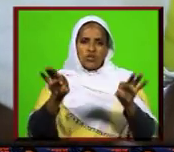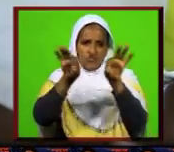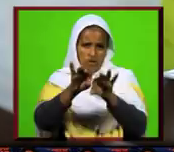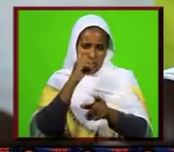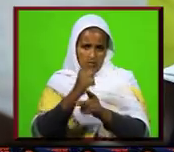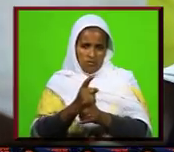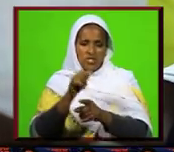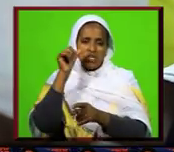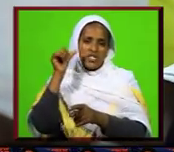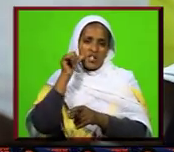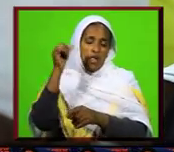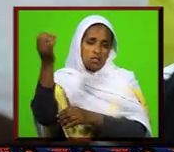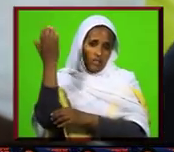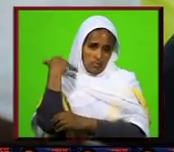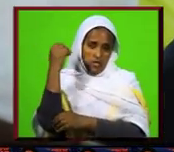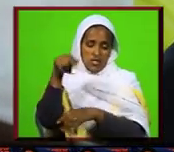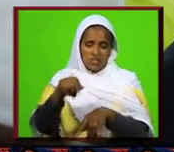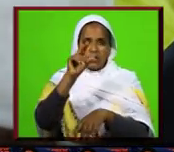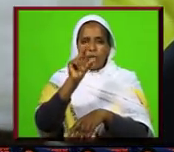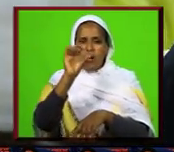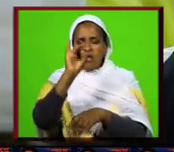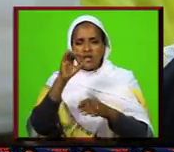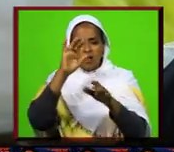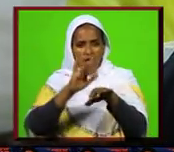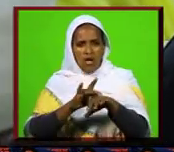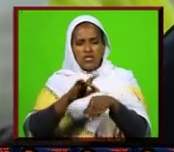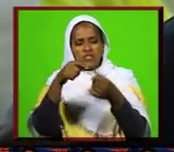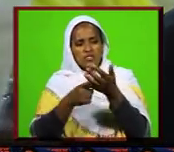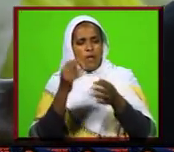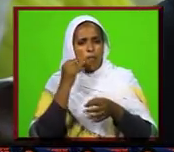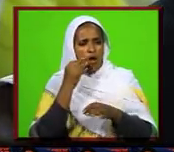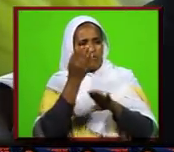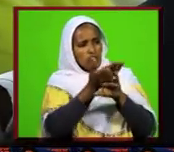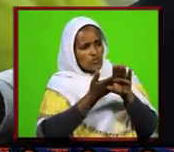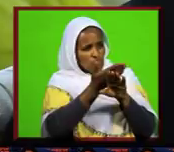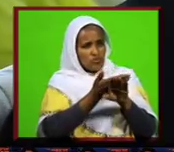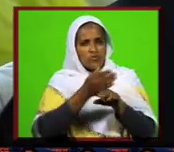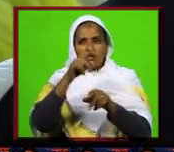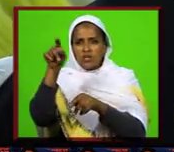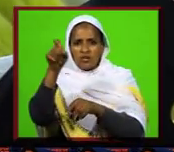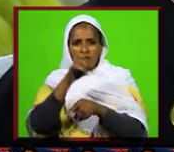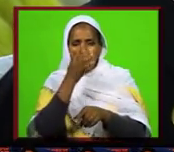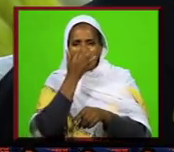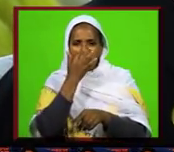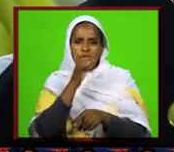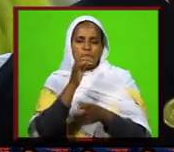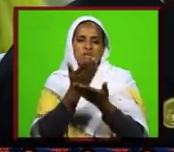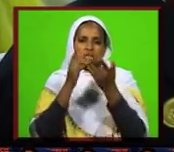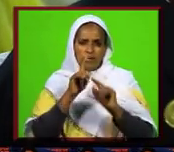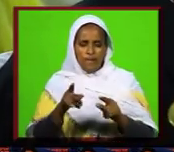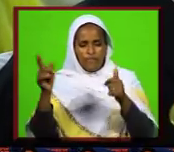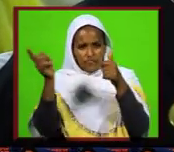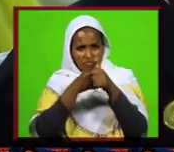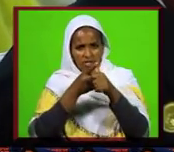ነገር ያስፈልጋቸዋል። ትላንትና እንደነበረው እዚህ ባሌ ላይ ዞሮ በእንተ ስማ ለማርያም እያልኩ ልዙር ብሎ ቢል ያልተለመደም ነገር